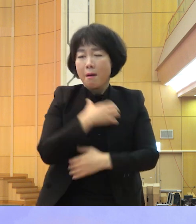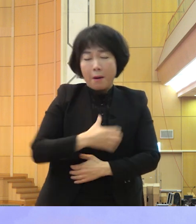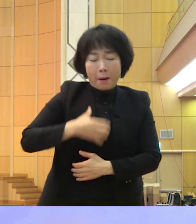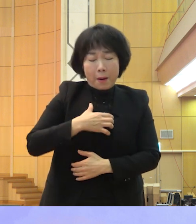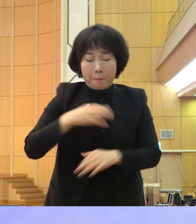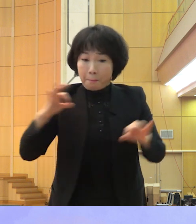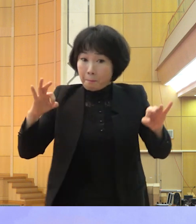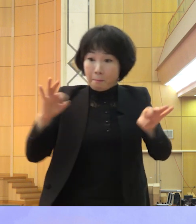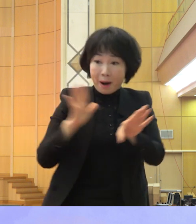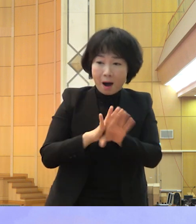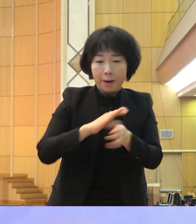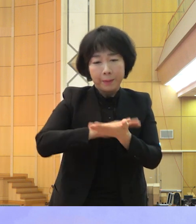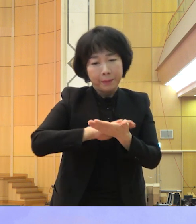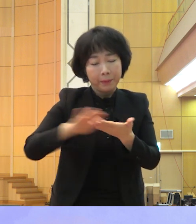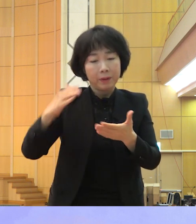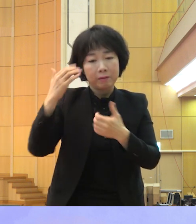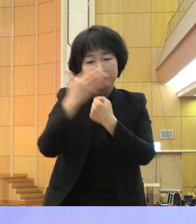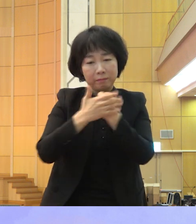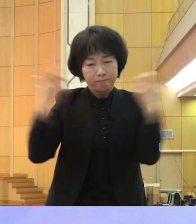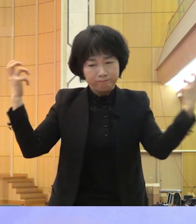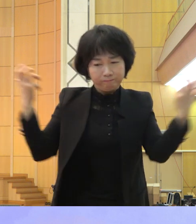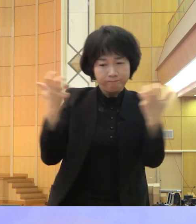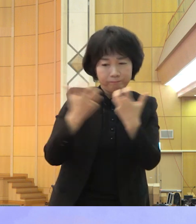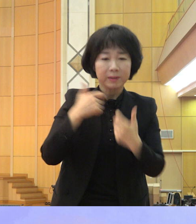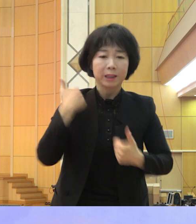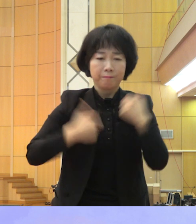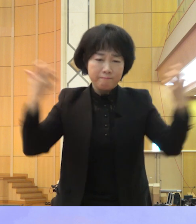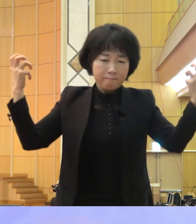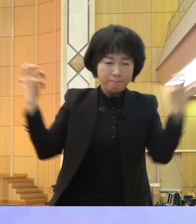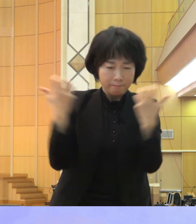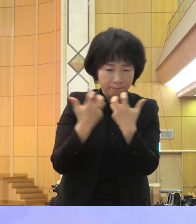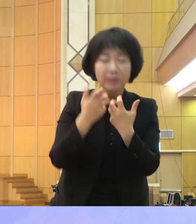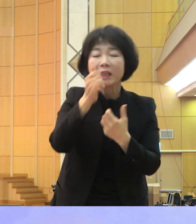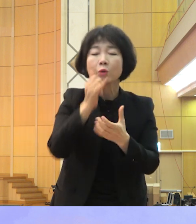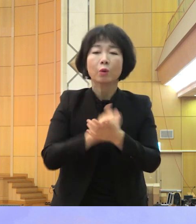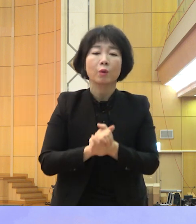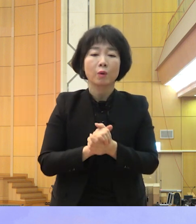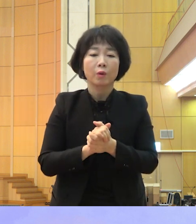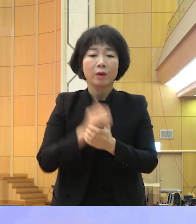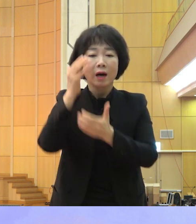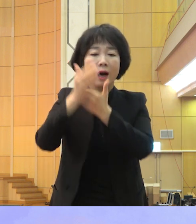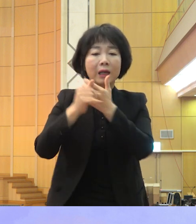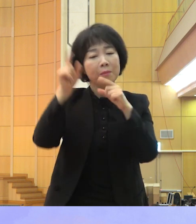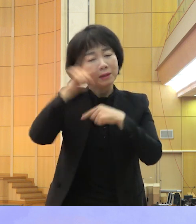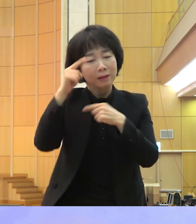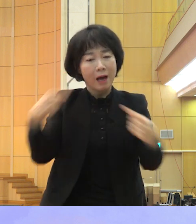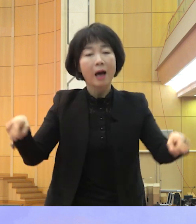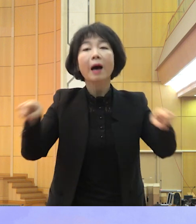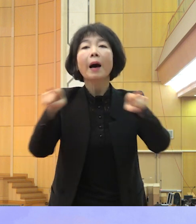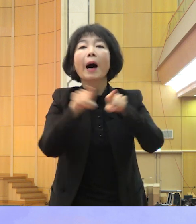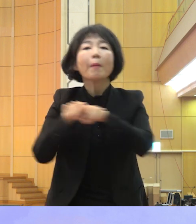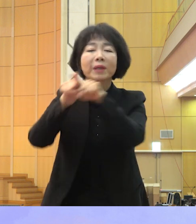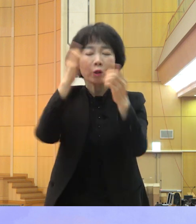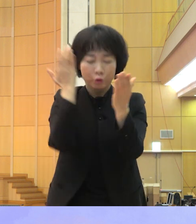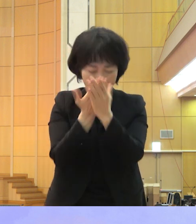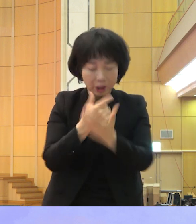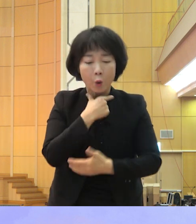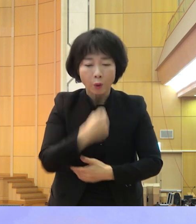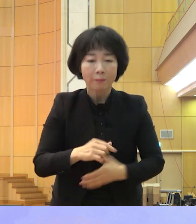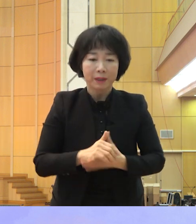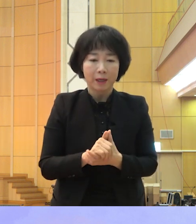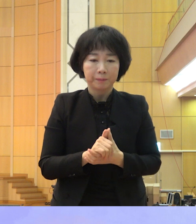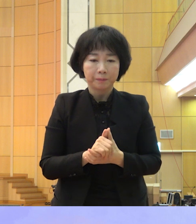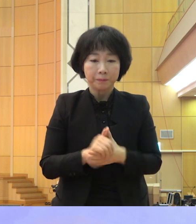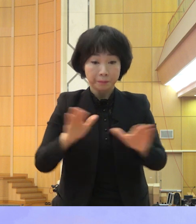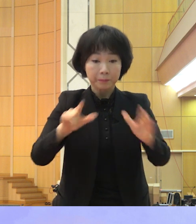근심 걱정이 없이 은혜와 평강만 기쁨만 감사가 있을 수 있도록 하나님이 늘 함께하여 주시옵기를